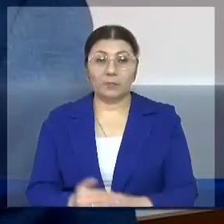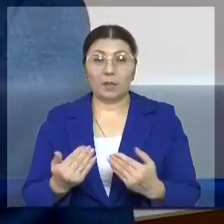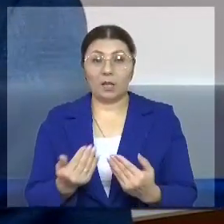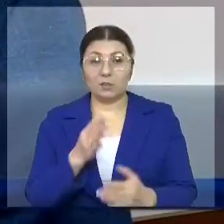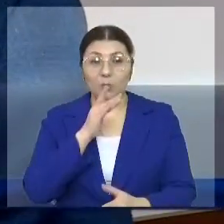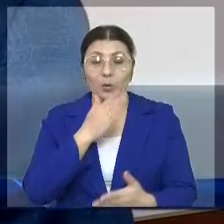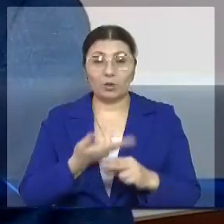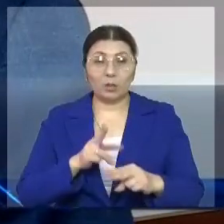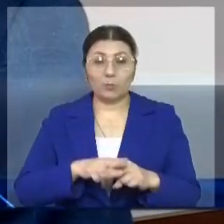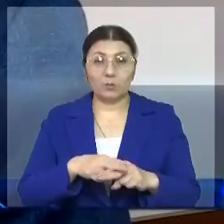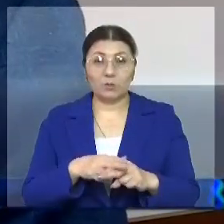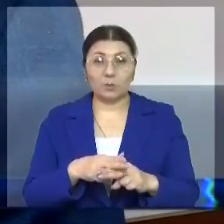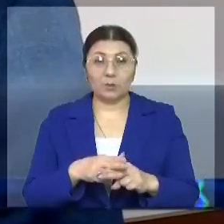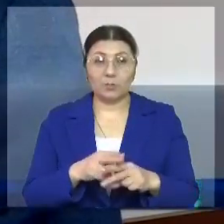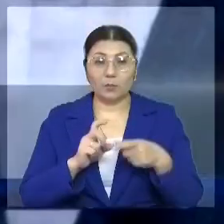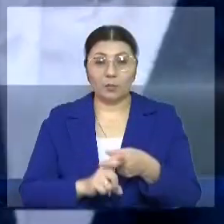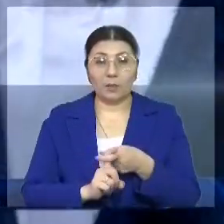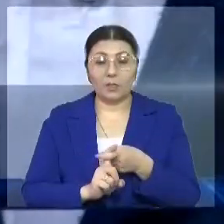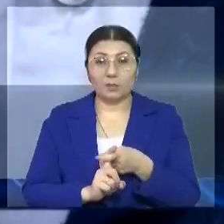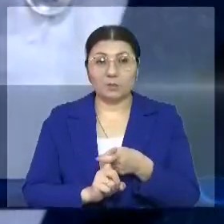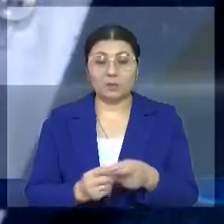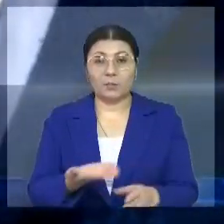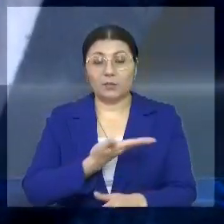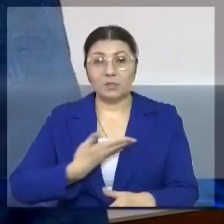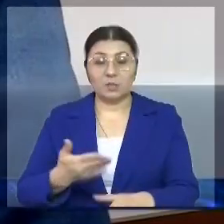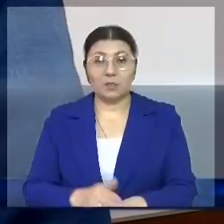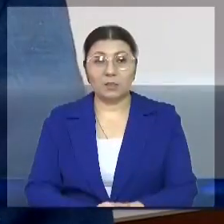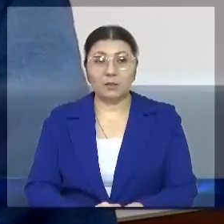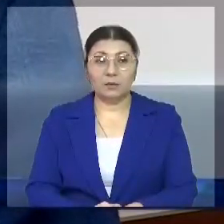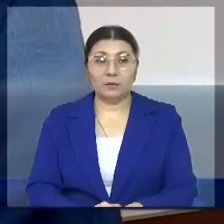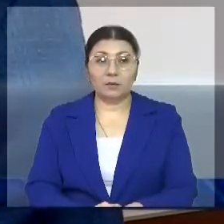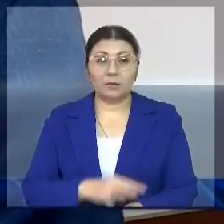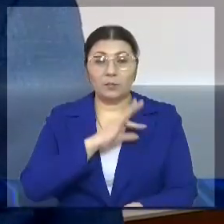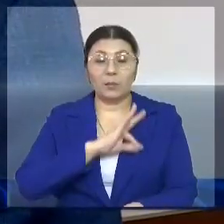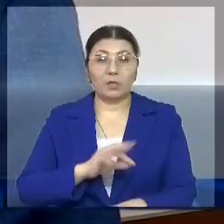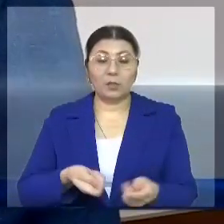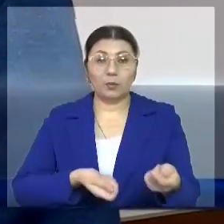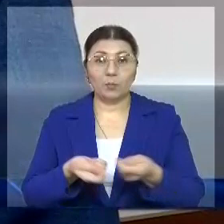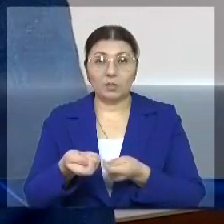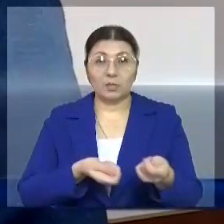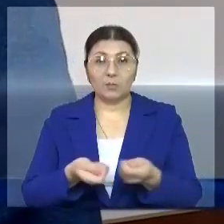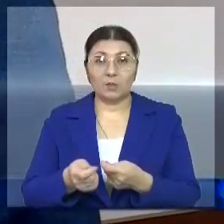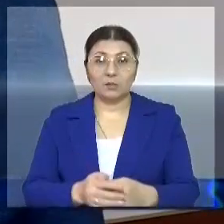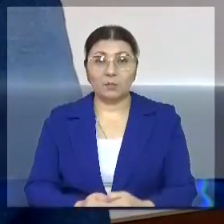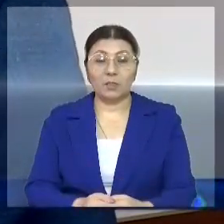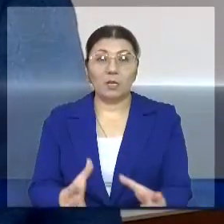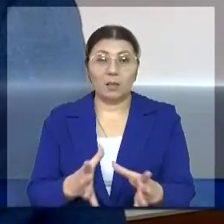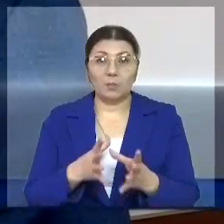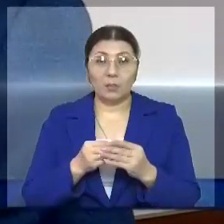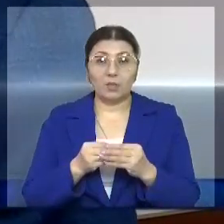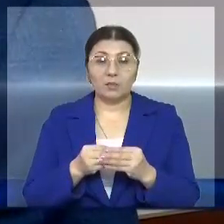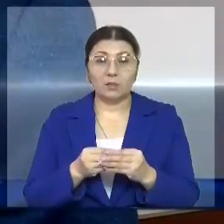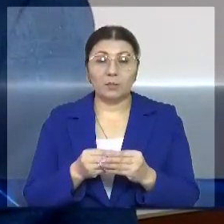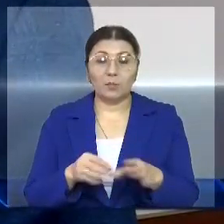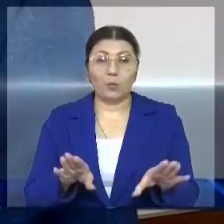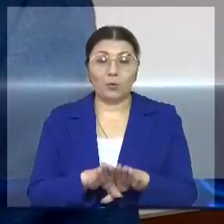Қазіргі таңда осы бойынша біздерде табиғат реттеу және пайдалану басқармасымен бірлесіп